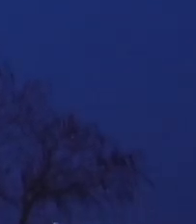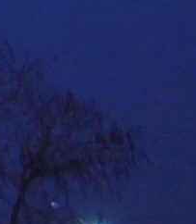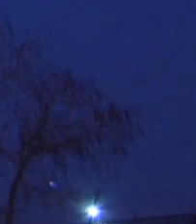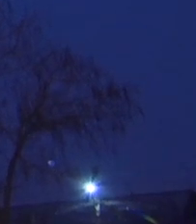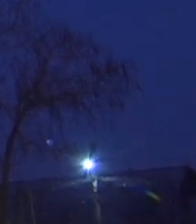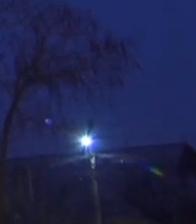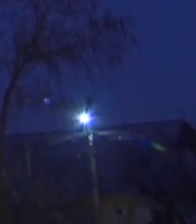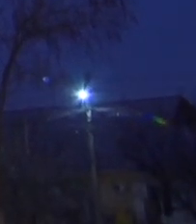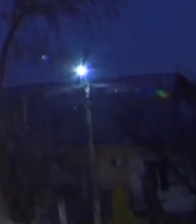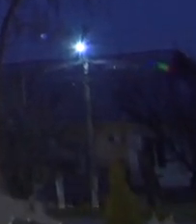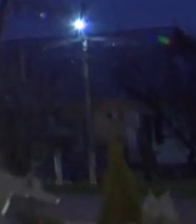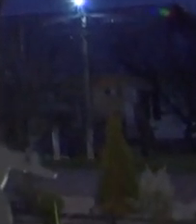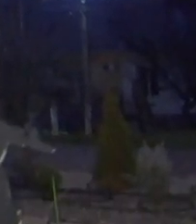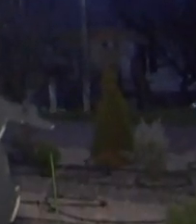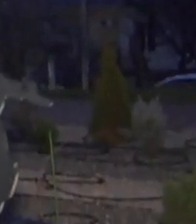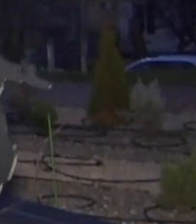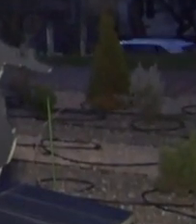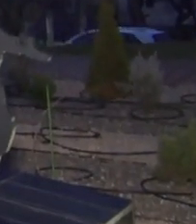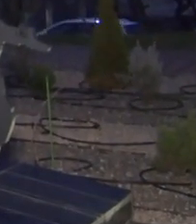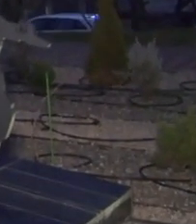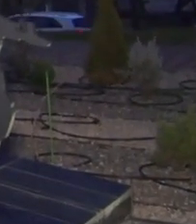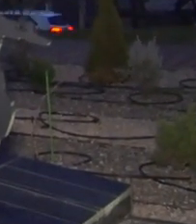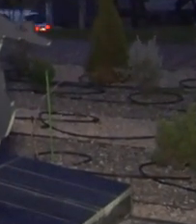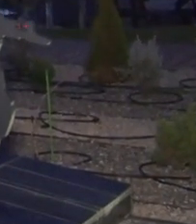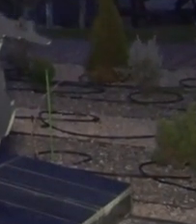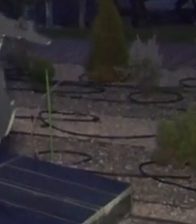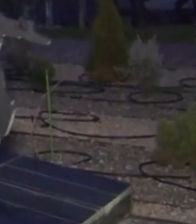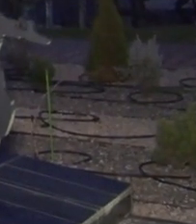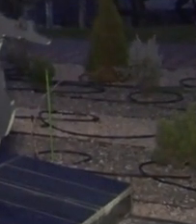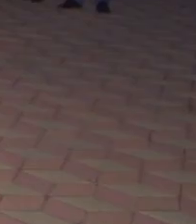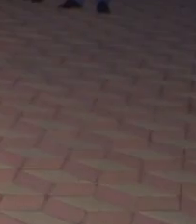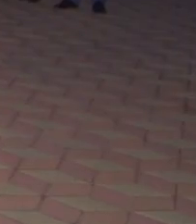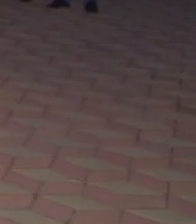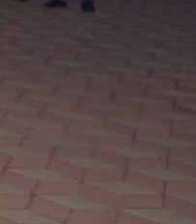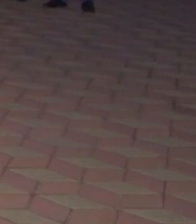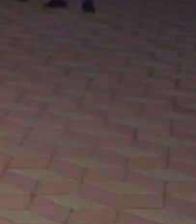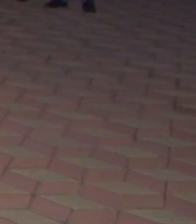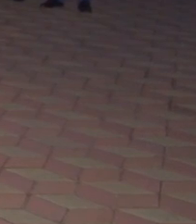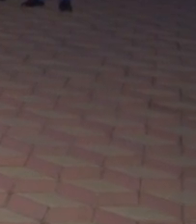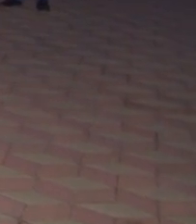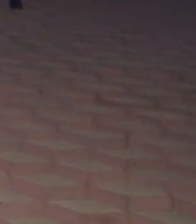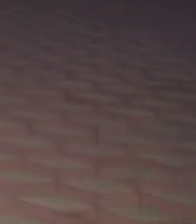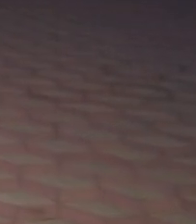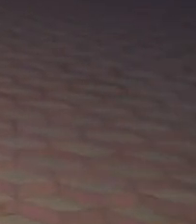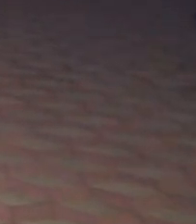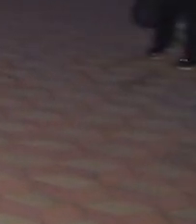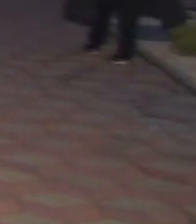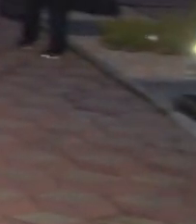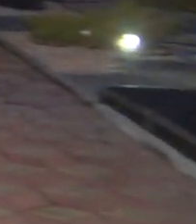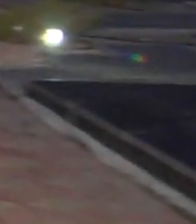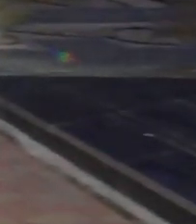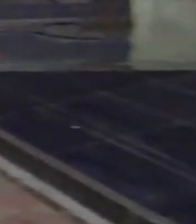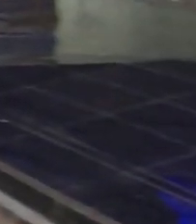у пам'яті нашого народу. Серед них і 5 земляків Слобожанської громади.